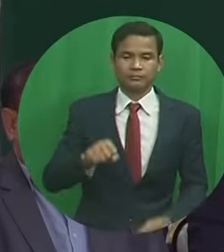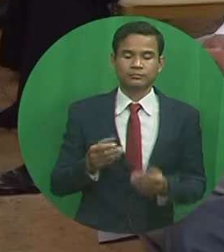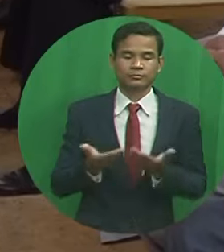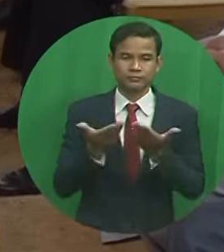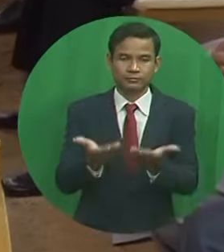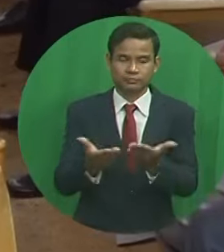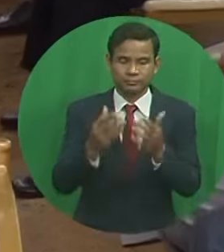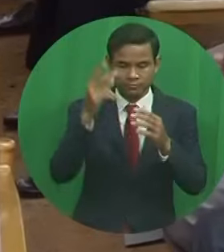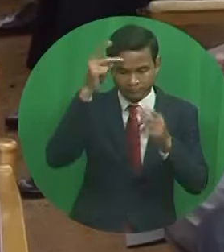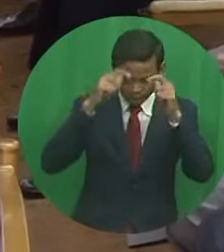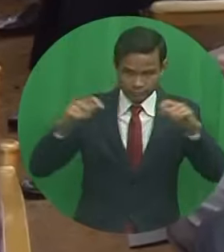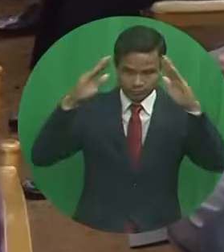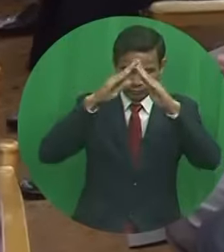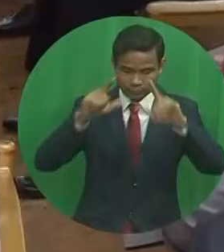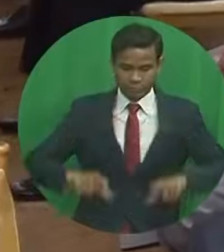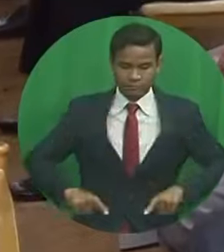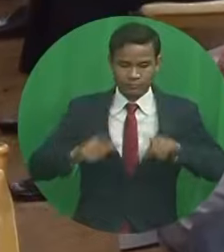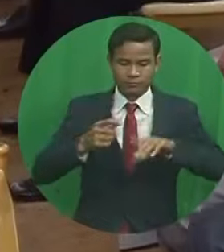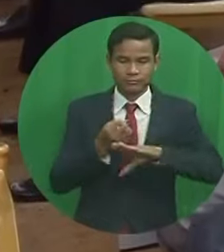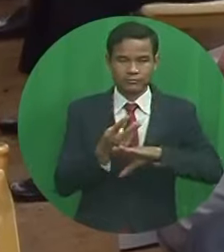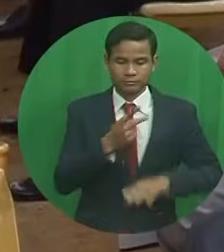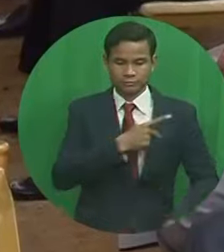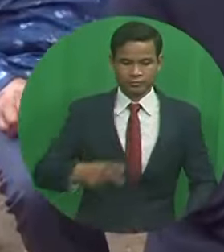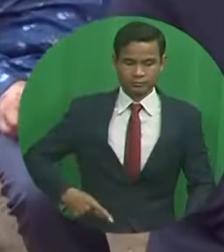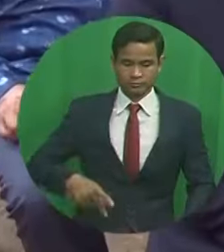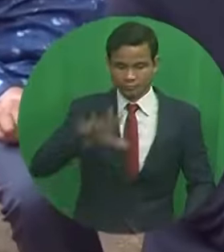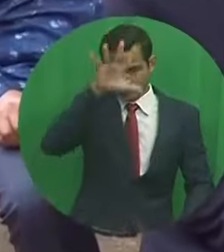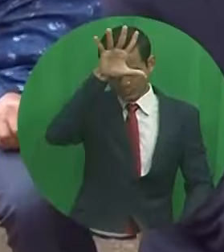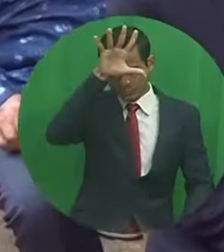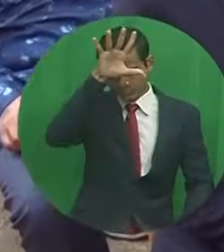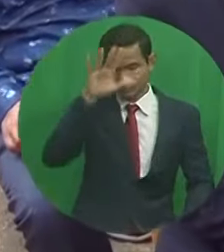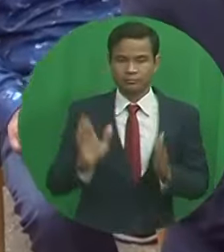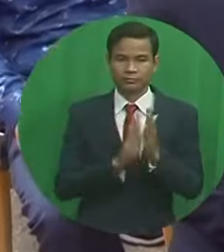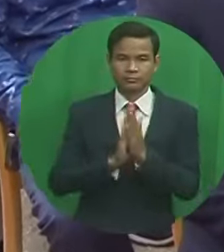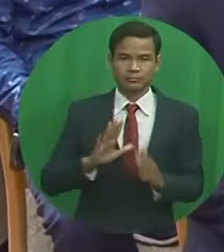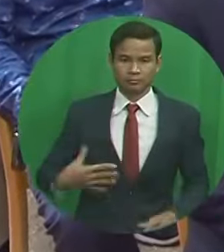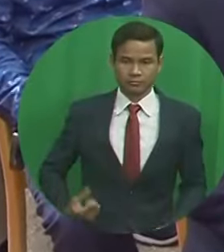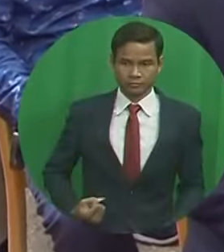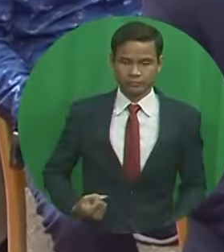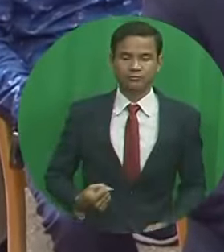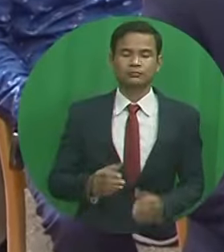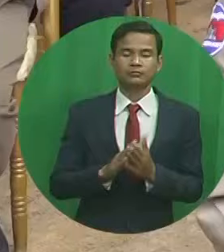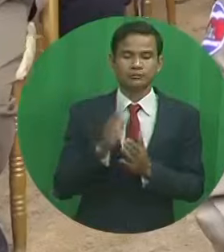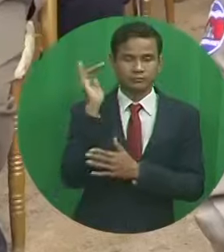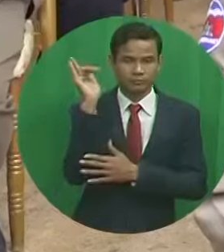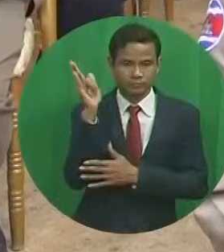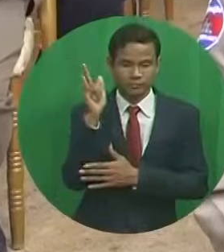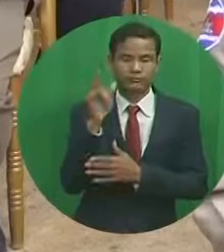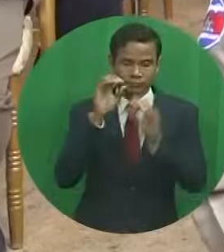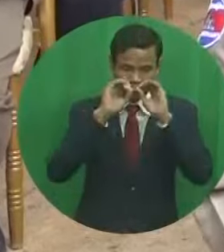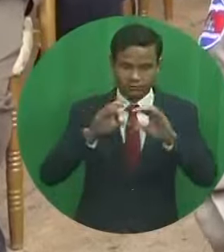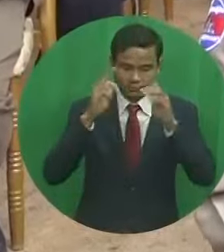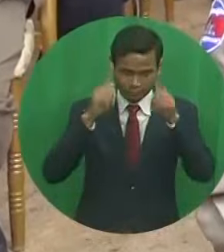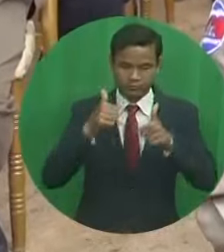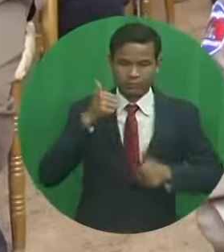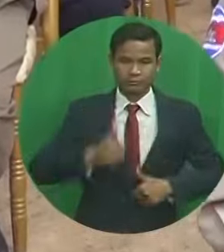ព្រះករុណាជាអម្ចាស់ជីវិតត្បូងព្រះមហាក្សត្រនៃព្រះរាជាណាចក្រកម្ពុជាថ្លែងក្នុងពិធីនេះដែរអាដាមរដ្ឋម